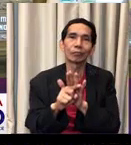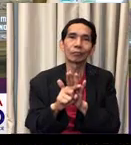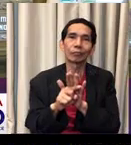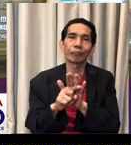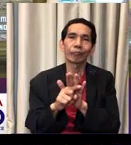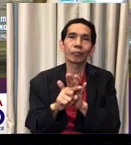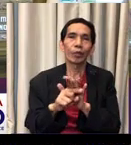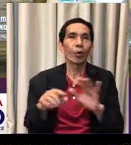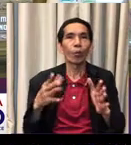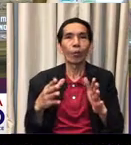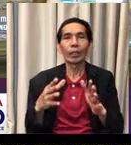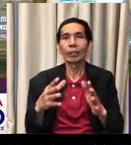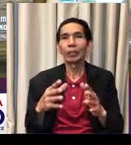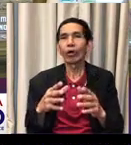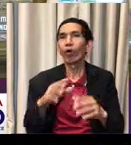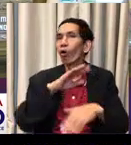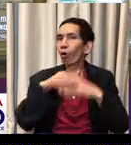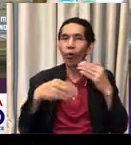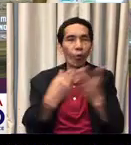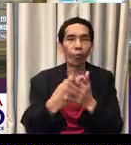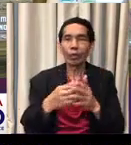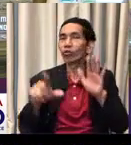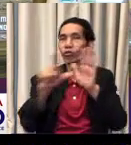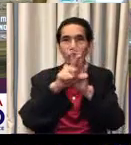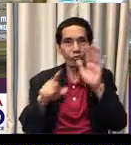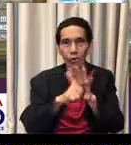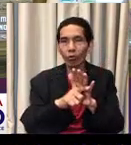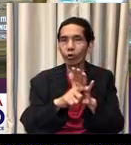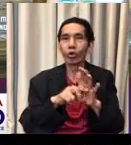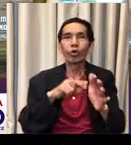Bakit? Eh, wala pong exemption yung batas.